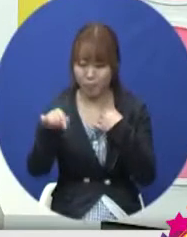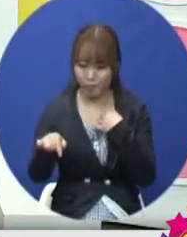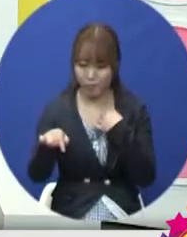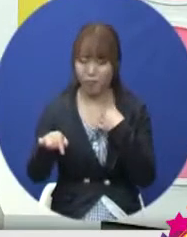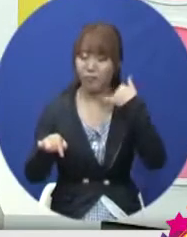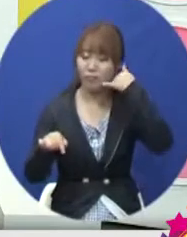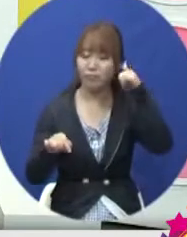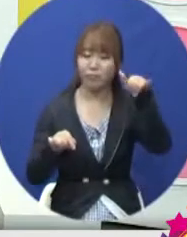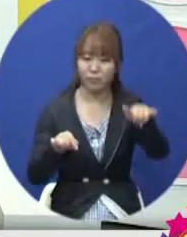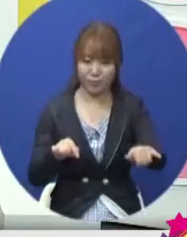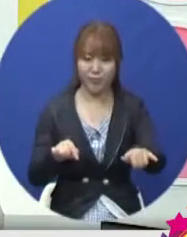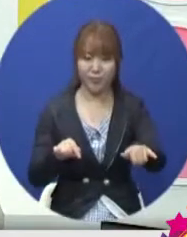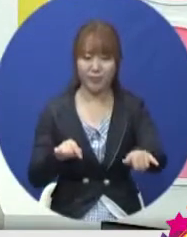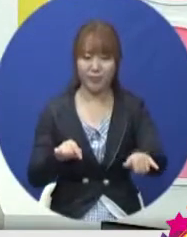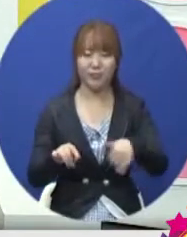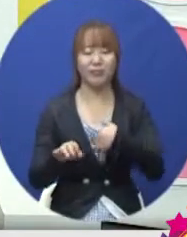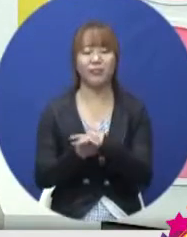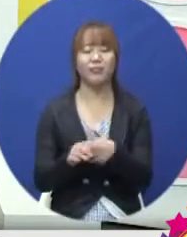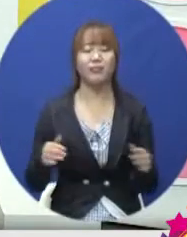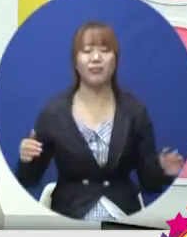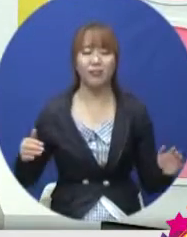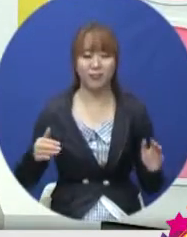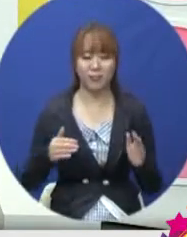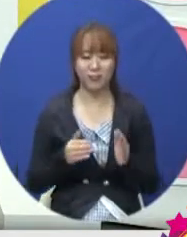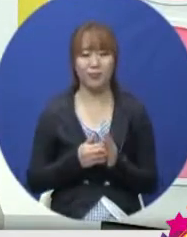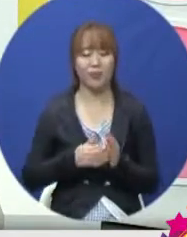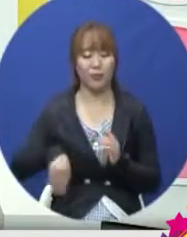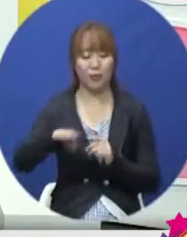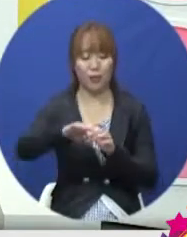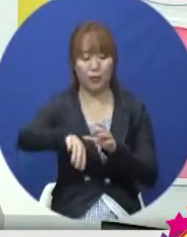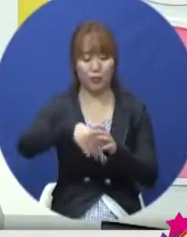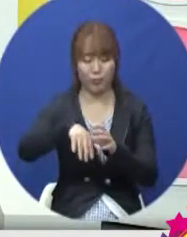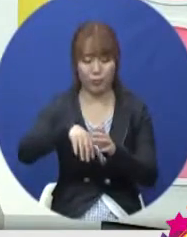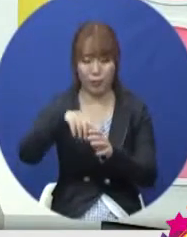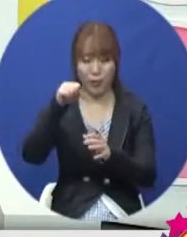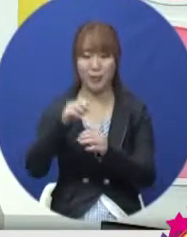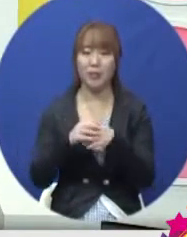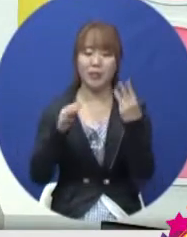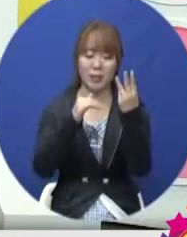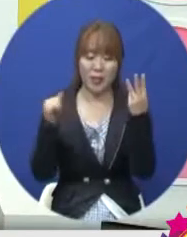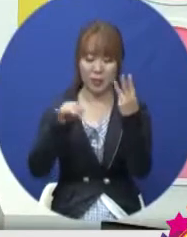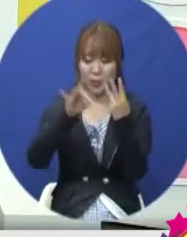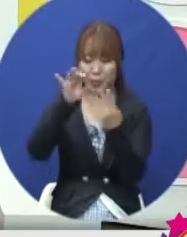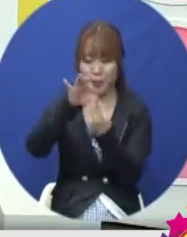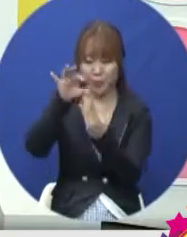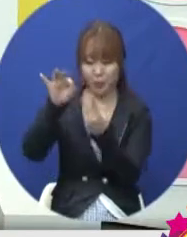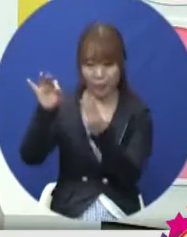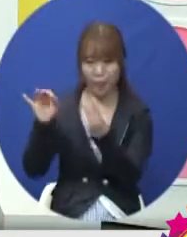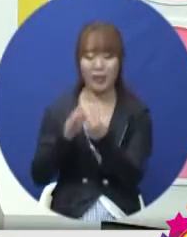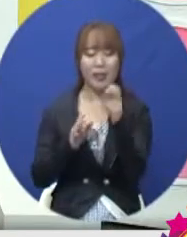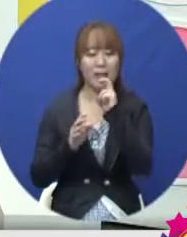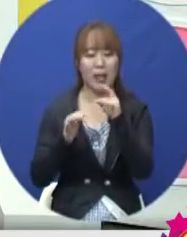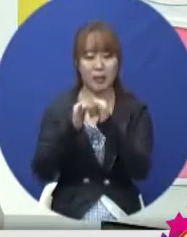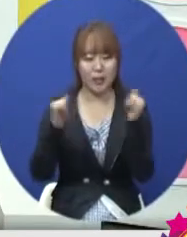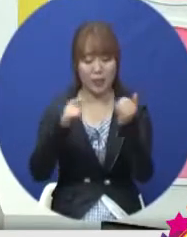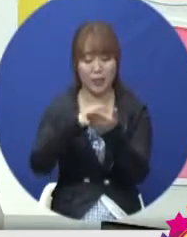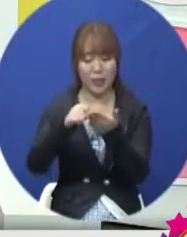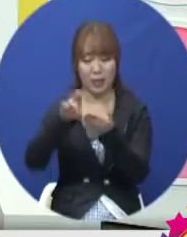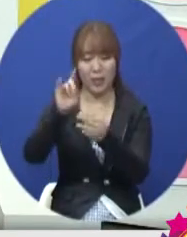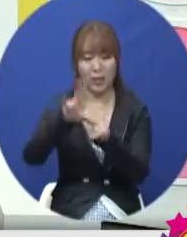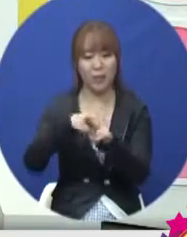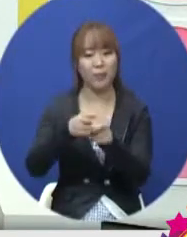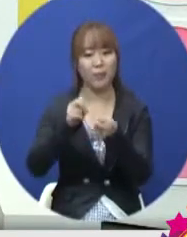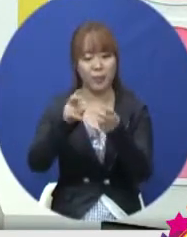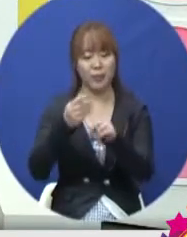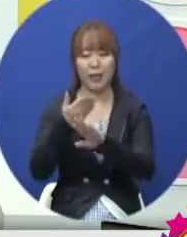네? 그냥 수화기를 쫙 내려놔 주시면은 네? 저희가 오늘 또 추첨을 통해서 먼저 3분을 뽑아서 임시들의 사인 CD